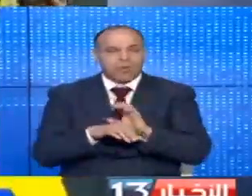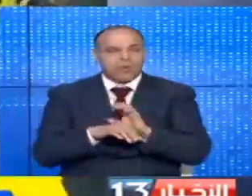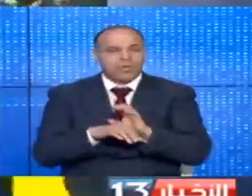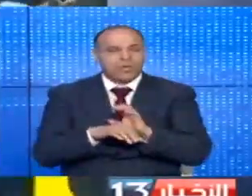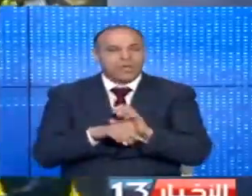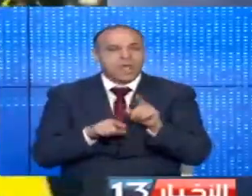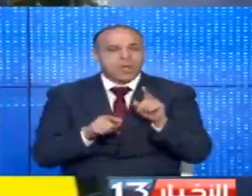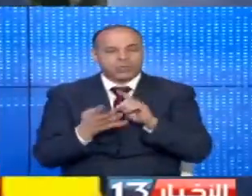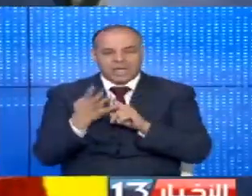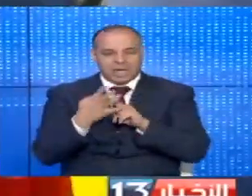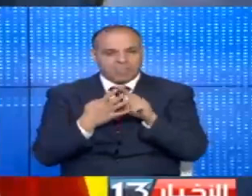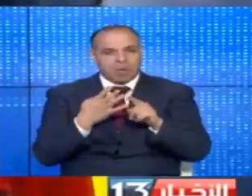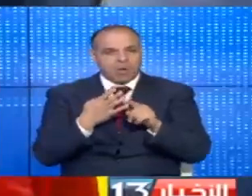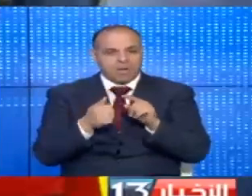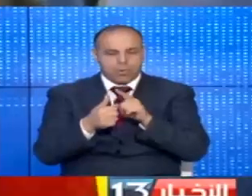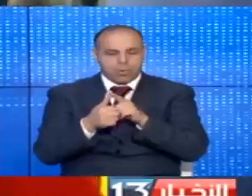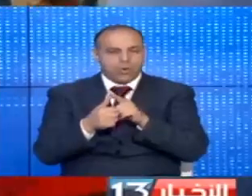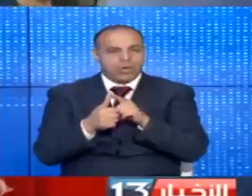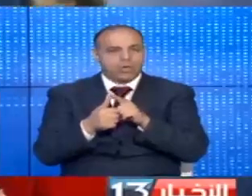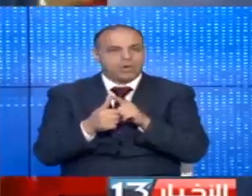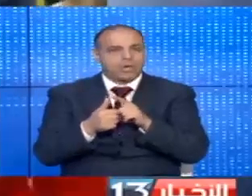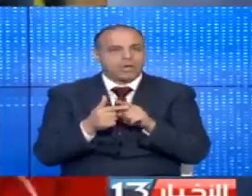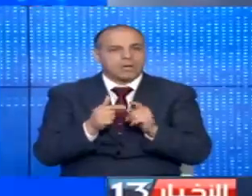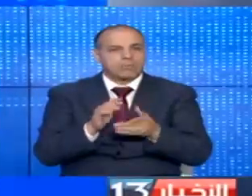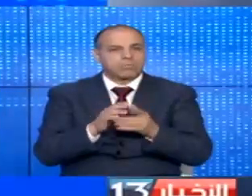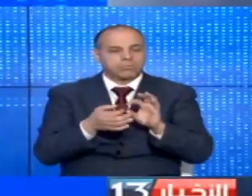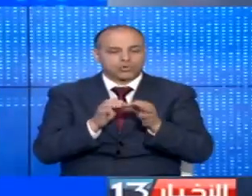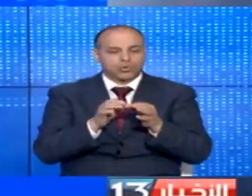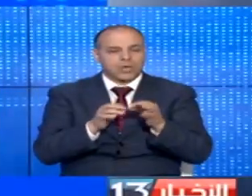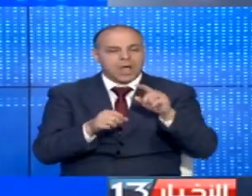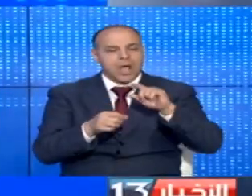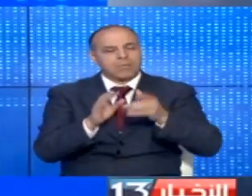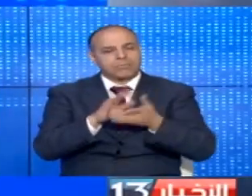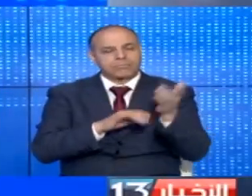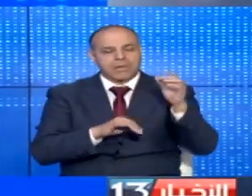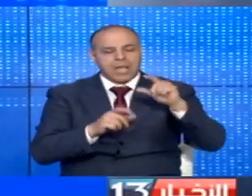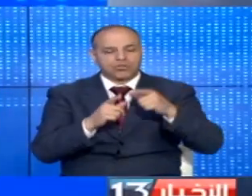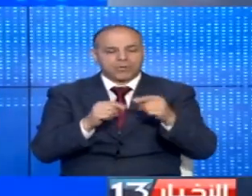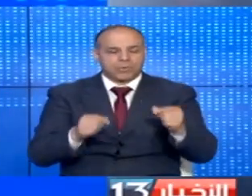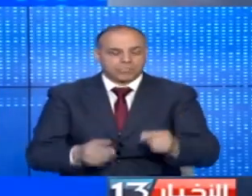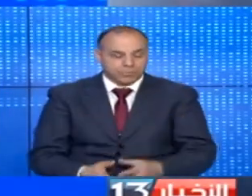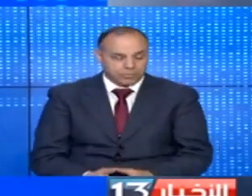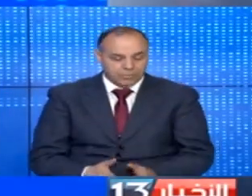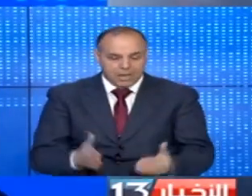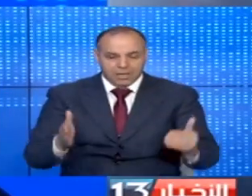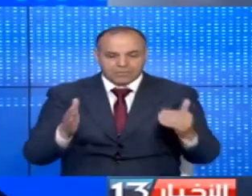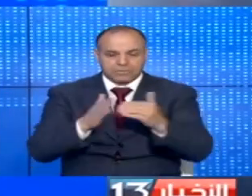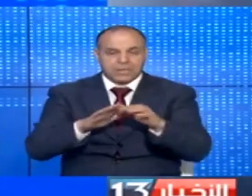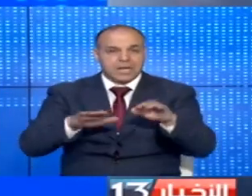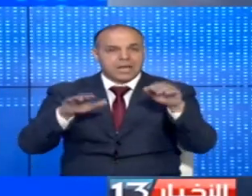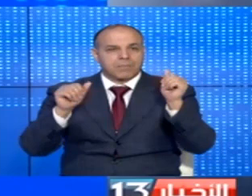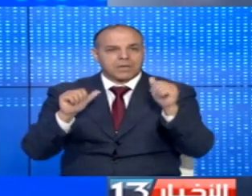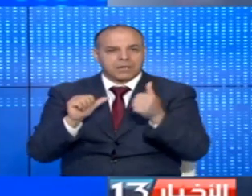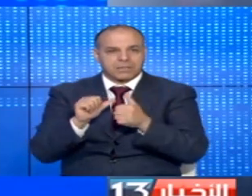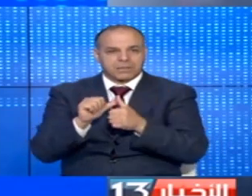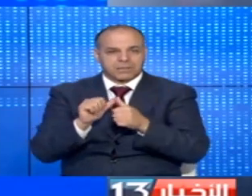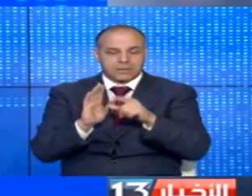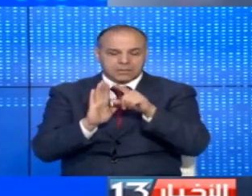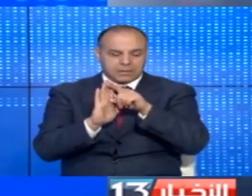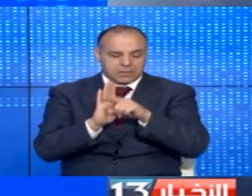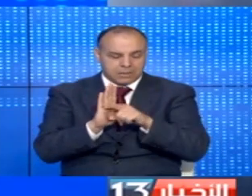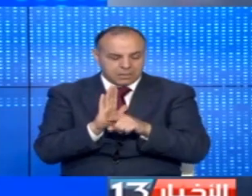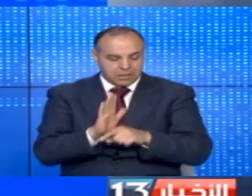حيث يتاهل صاحب المركز الاول الى الالعاب الاولمبيه في تم نشر مشاهدينا وهذا تذكير